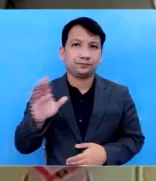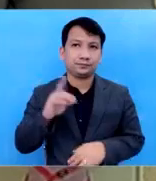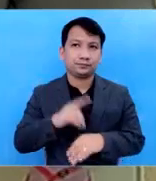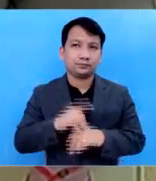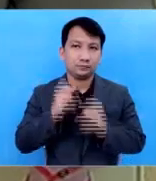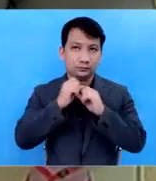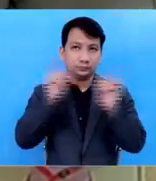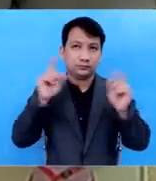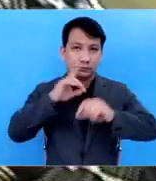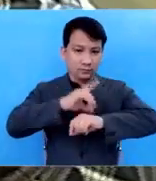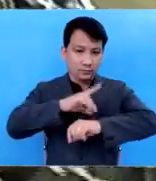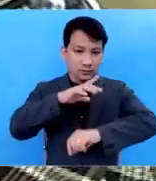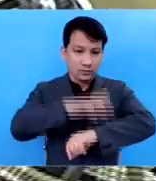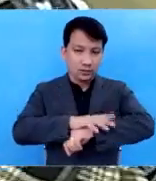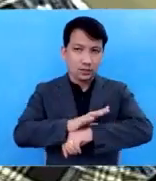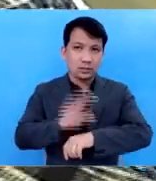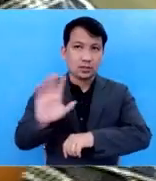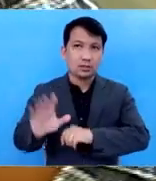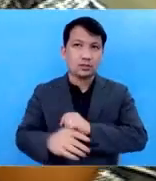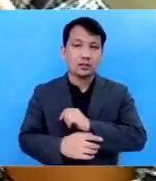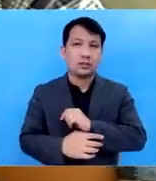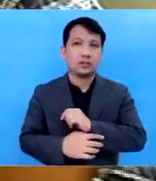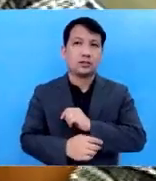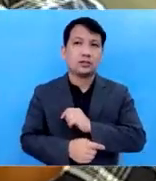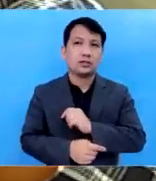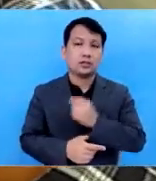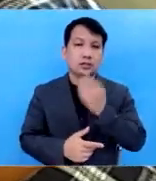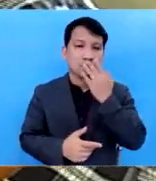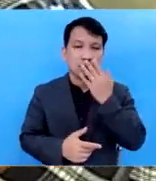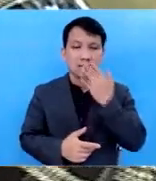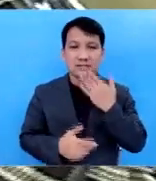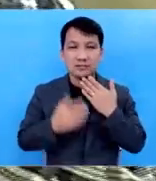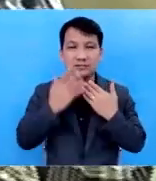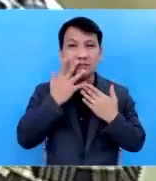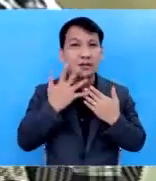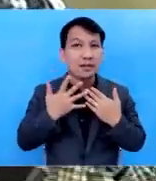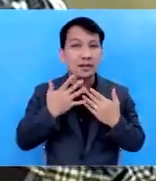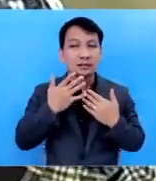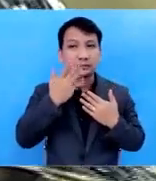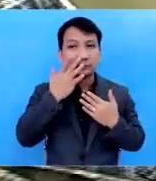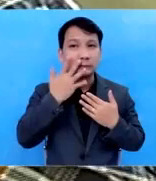daw yung dumali sa kanya. Dumugo na pong labi niya tsaka yung gilagid niya. Talagang